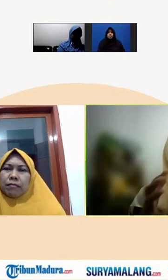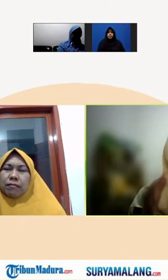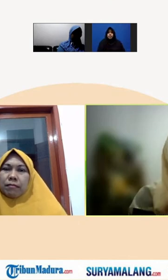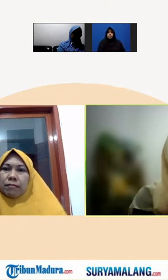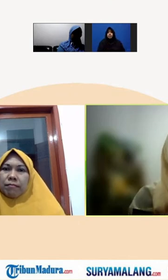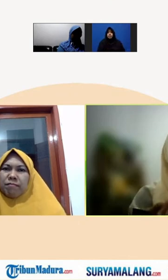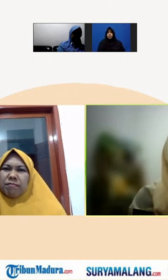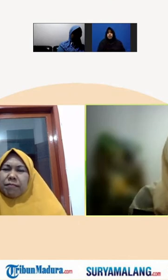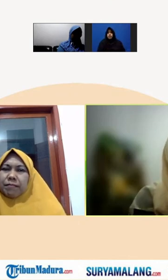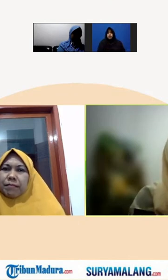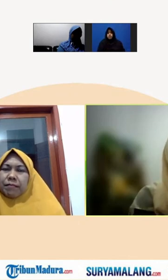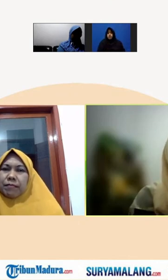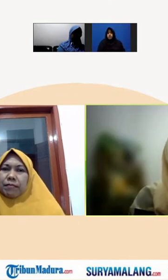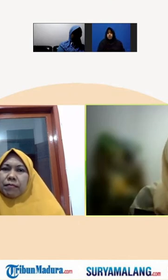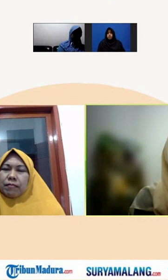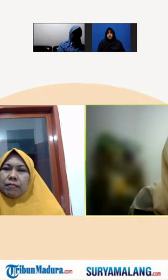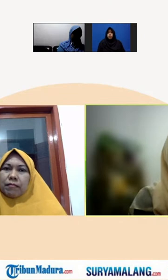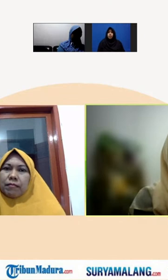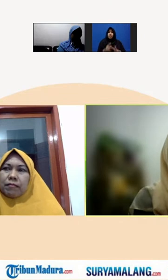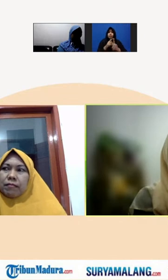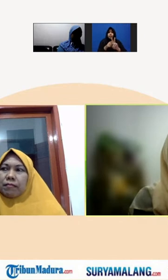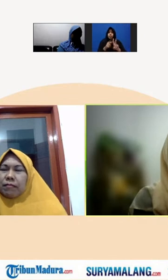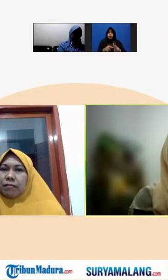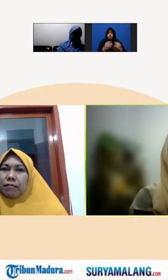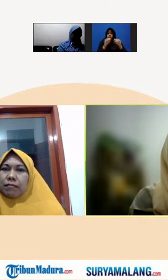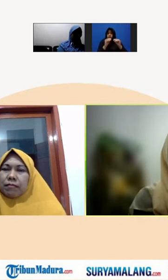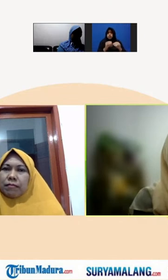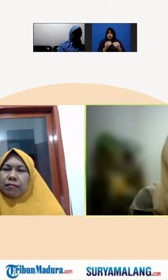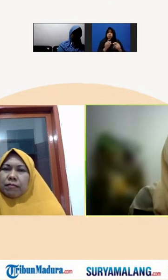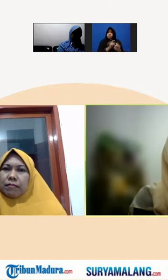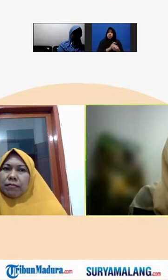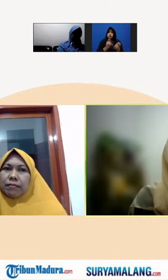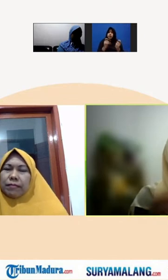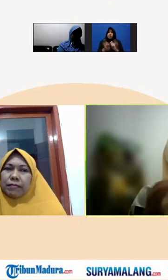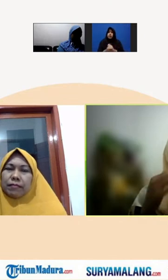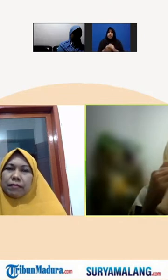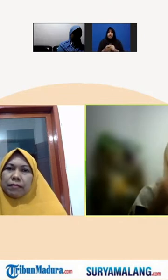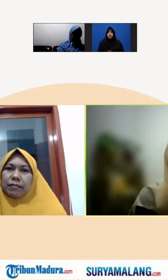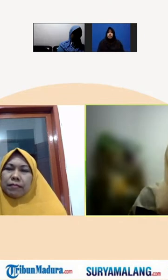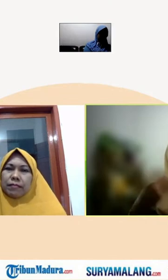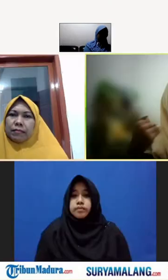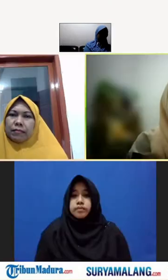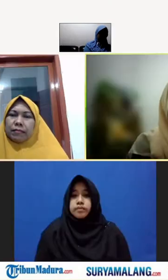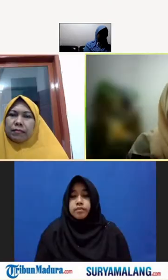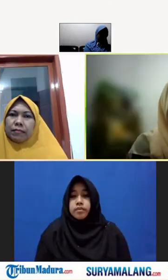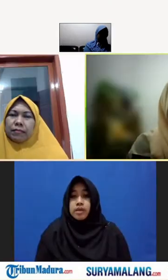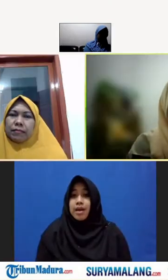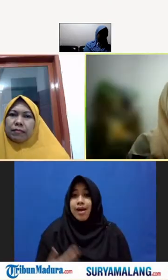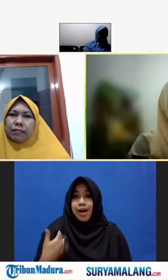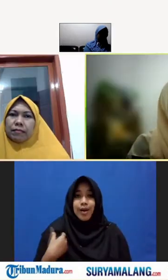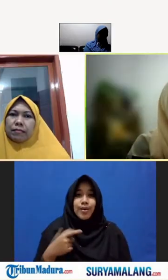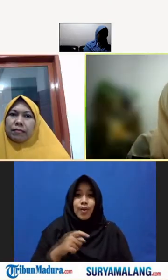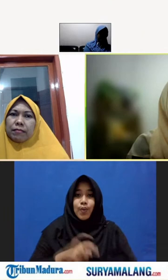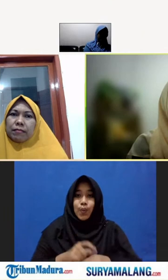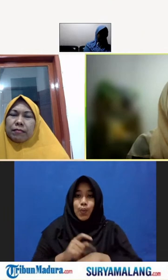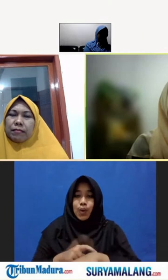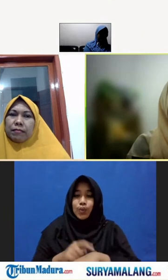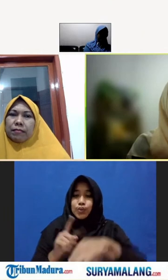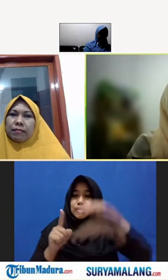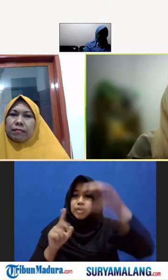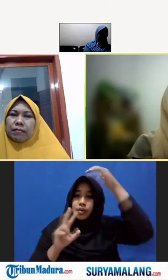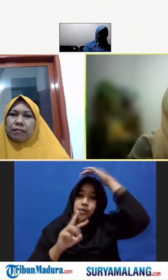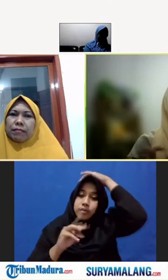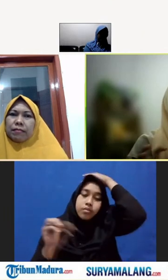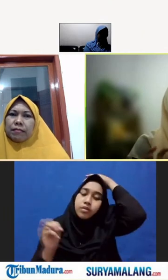dua-duanya diajarin bergiliran, lalu ada waktunya, 1 menit, 2 menit,